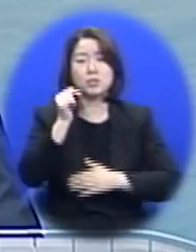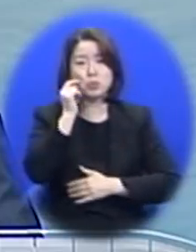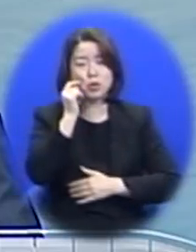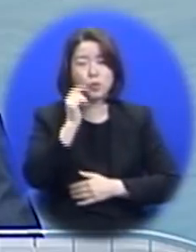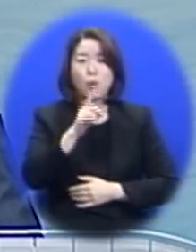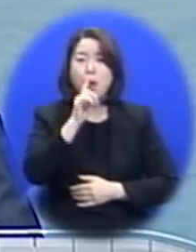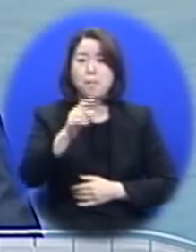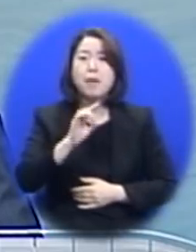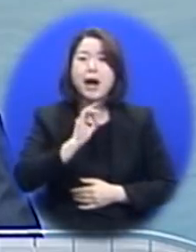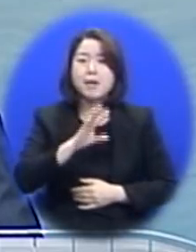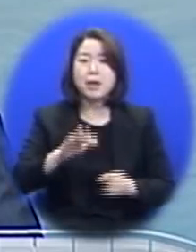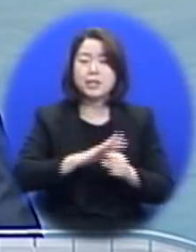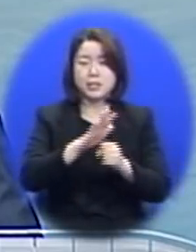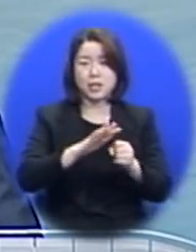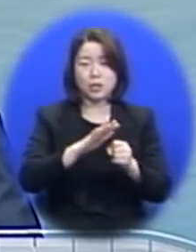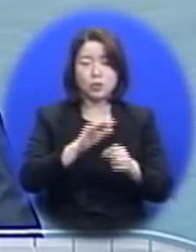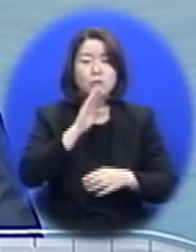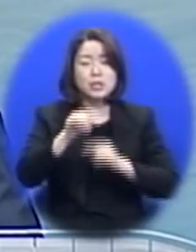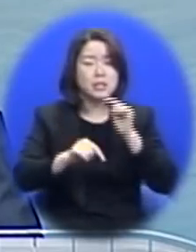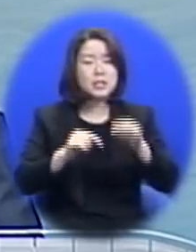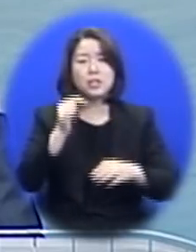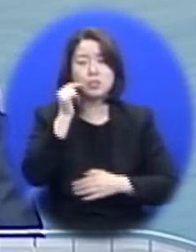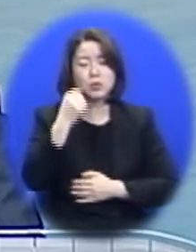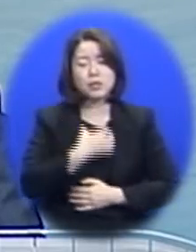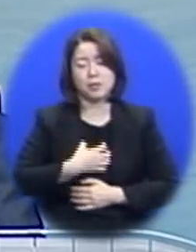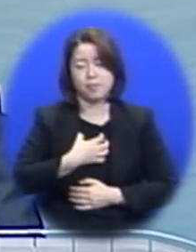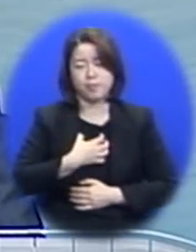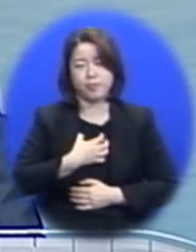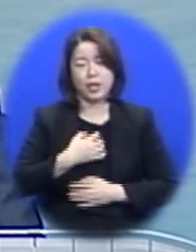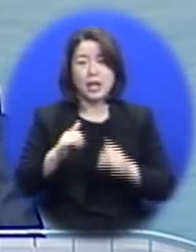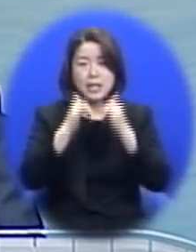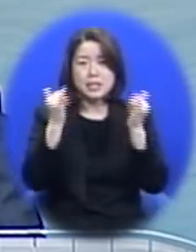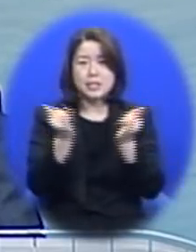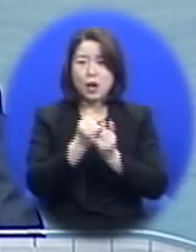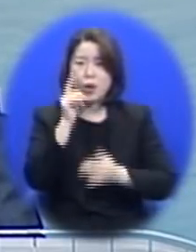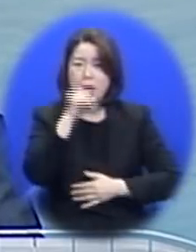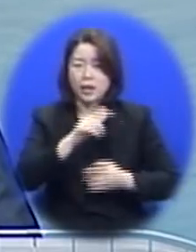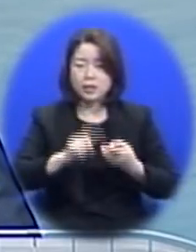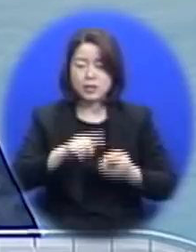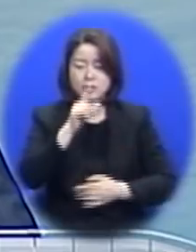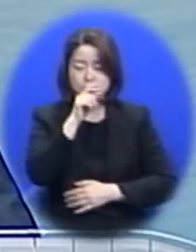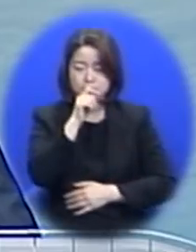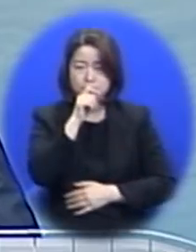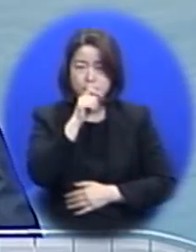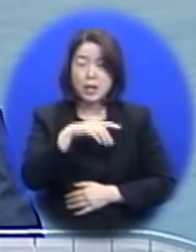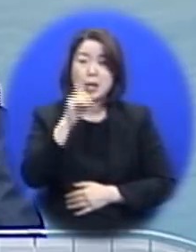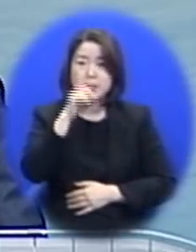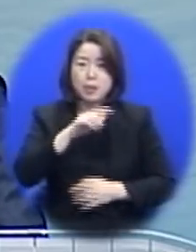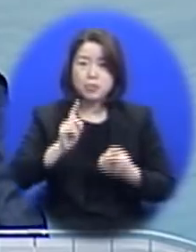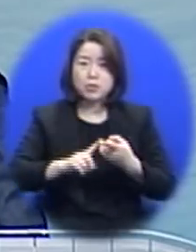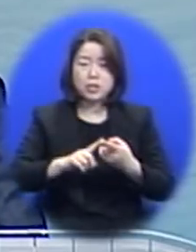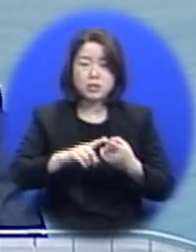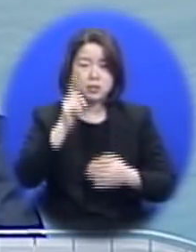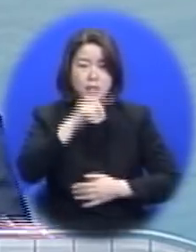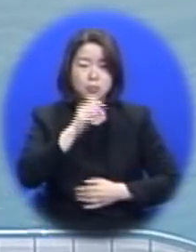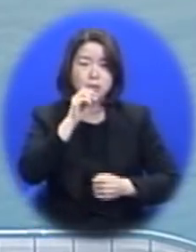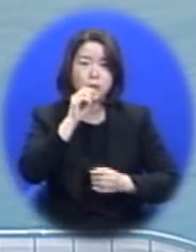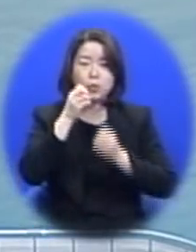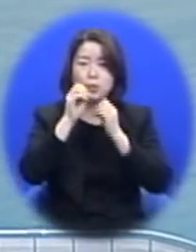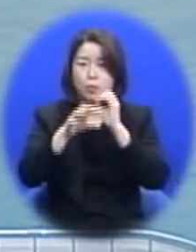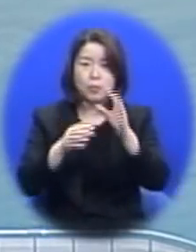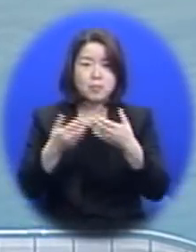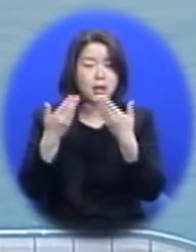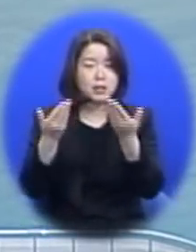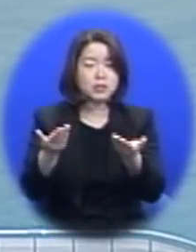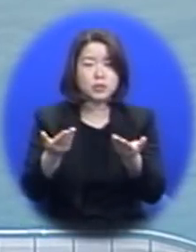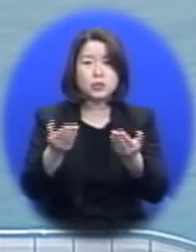실천하지 못해 고통스럽습니다. 사회 악에 대해 침묵했습니다. 나쁜 것을 나쁘다고 말하지 못한 비겁함을